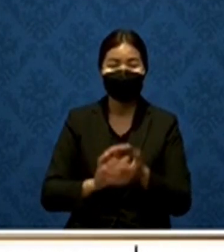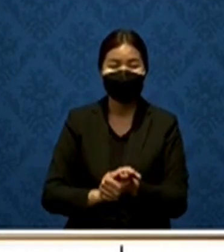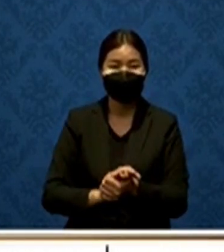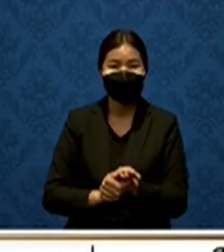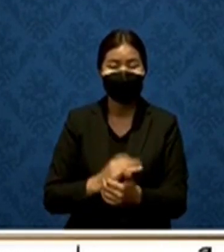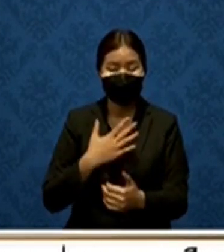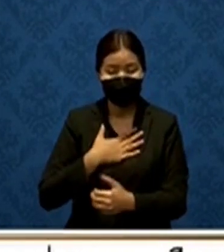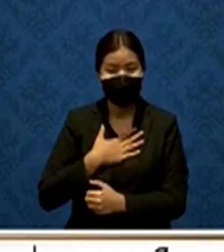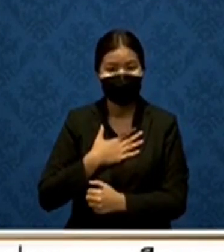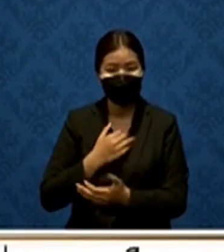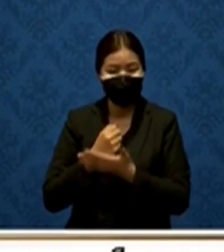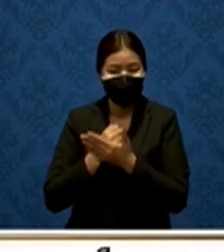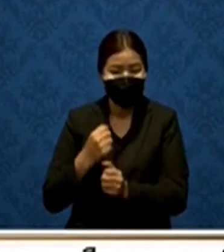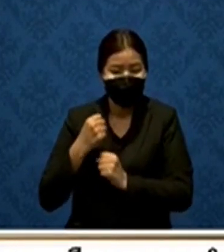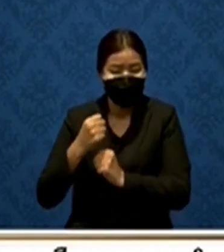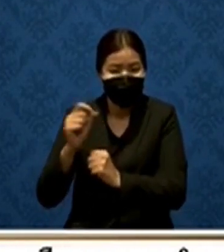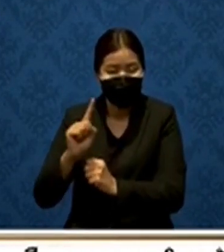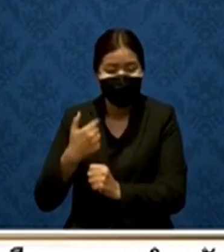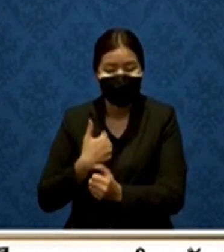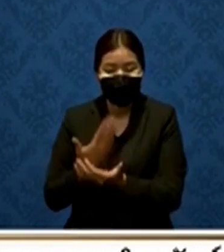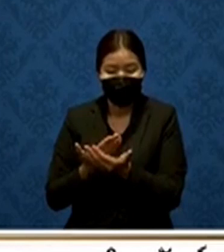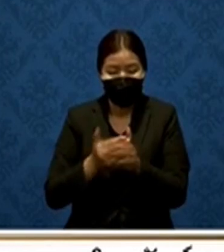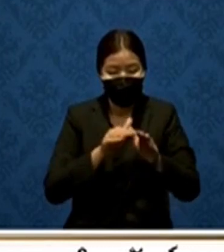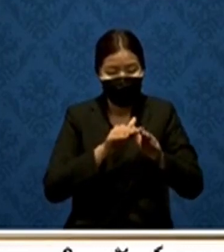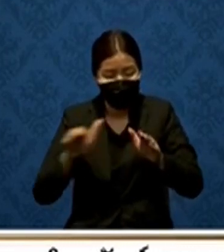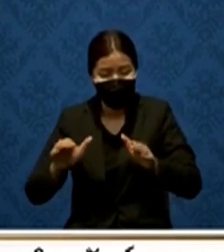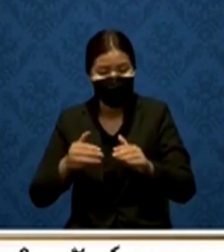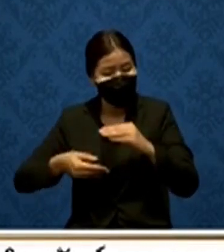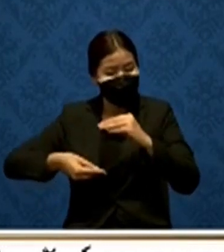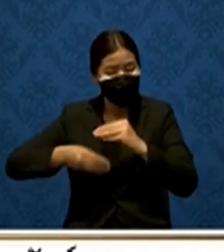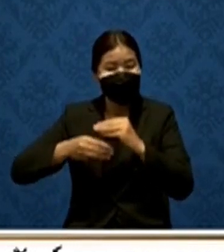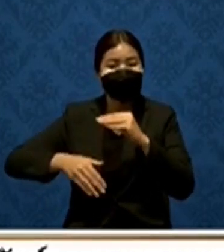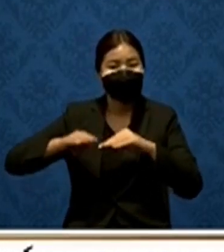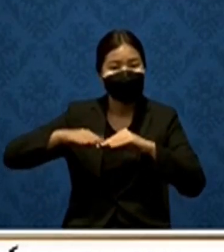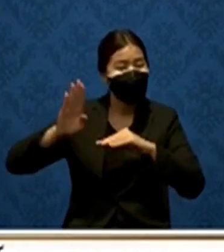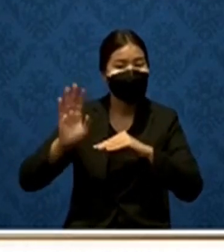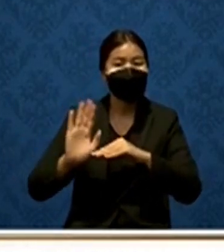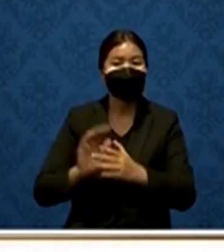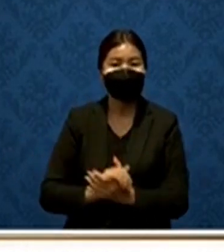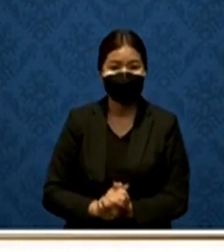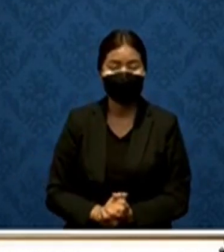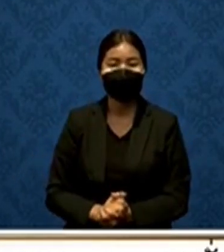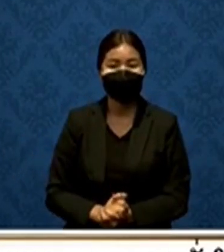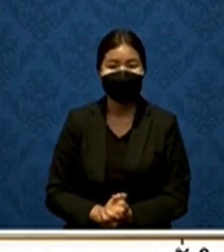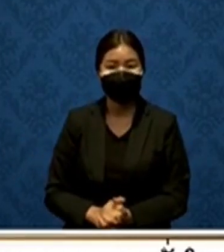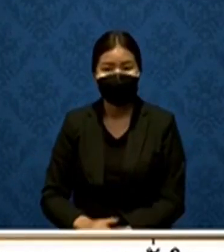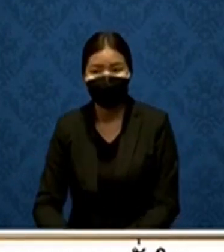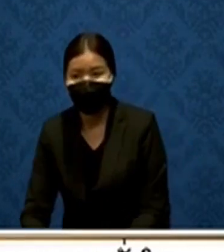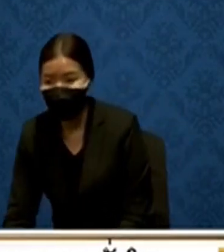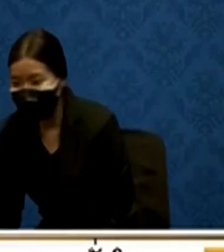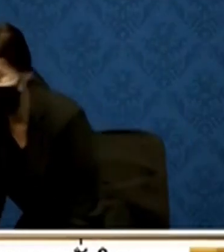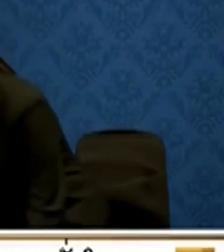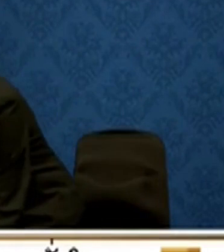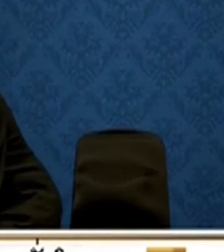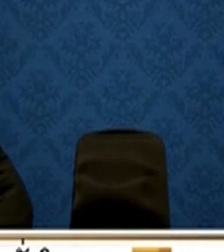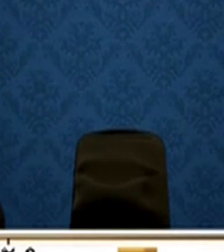เราพยายามกำกับราคาปุ๋ยไ้ไม่ให้ปรับขึ้นแล้วก็เป็นที่มาที่ทำให้ขนาที่ต้นทุ